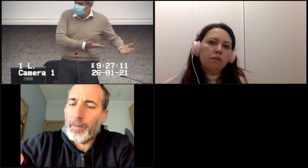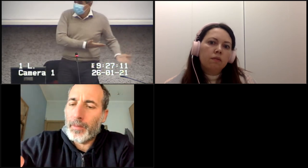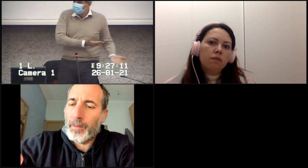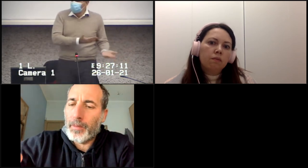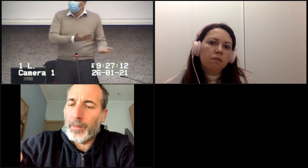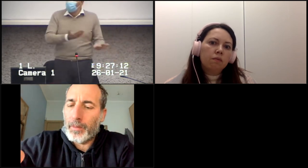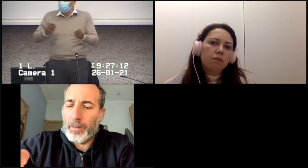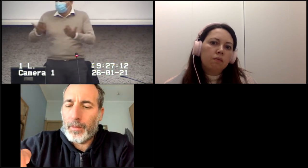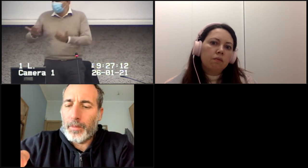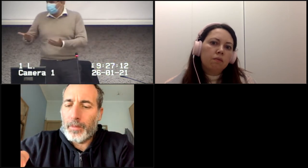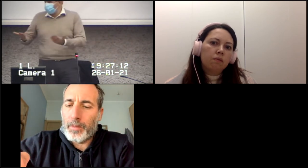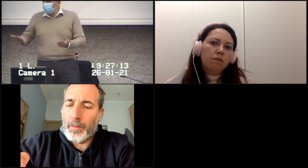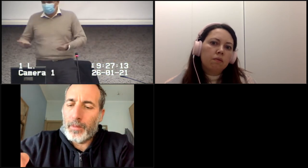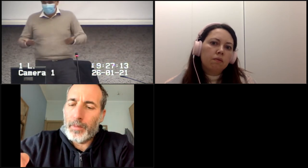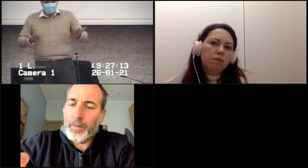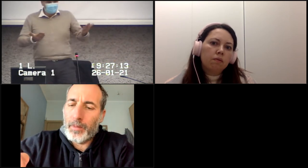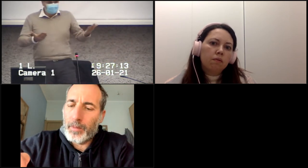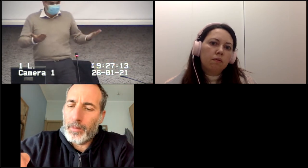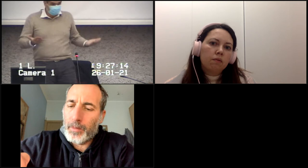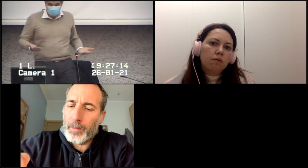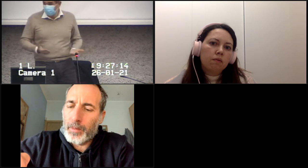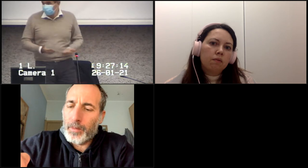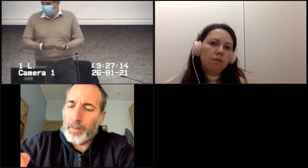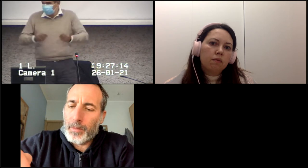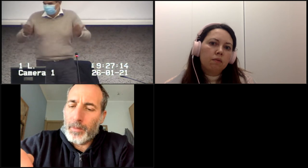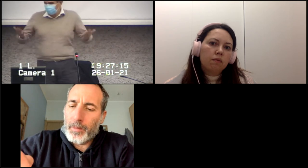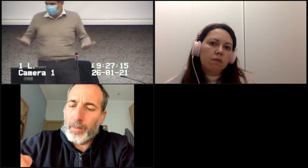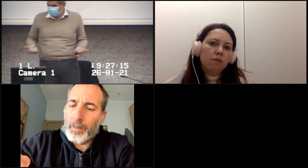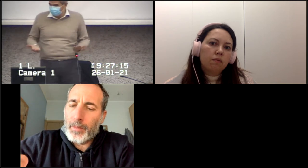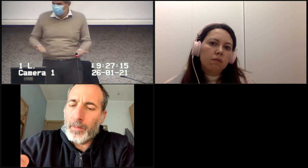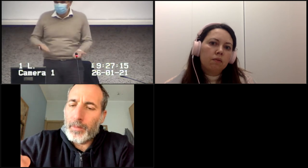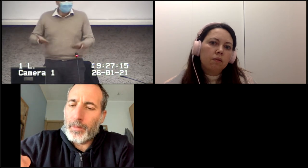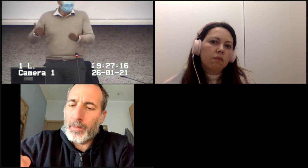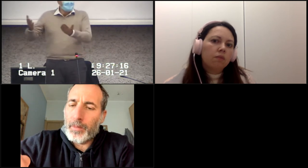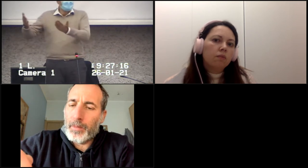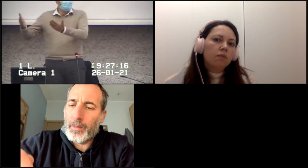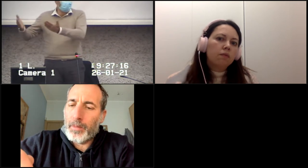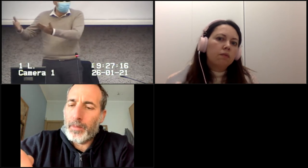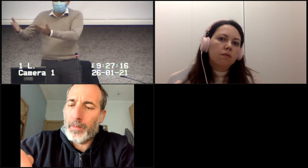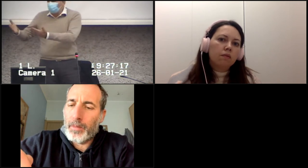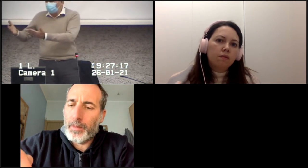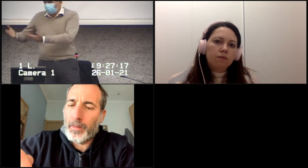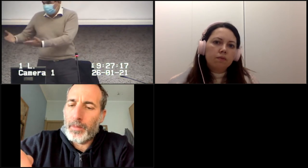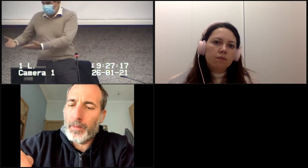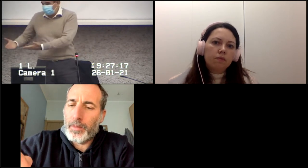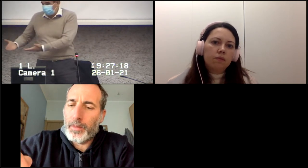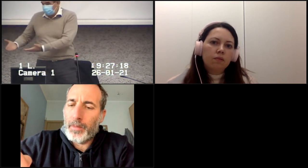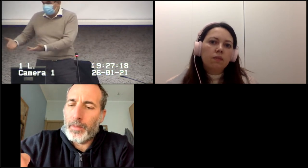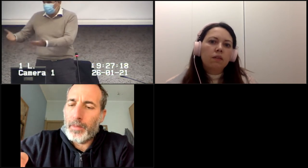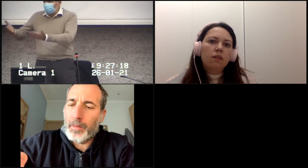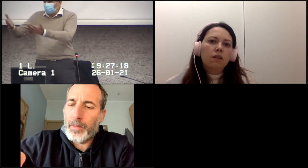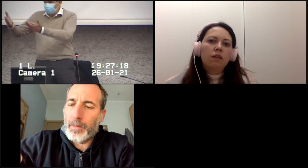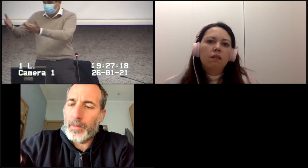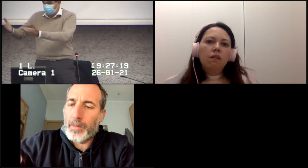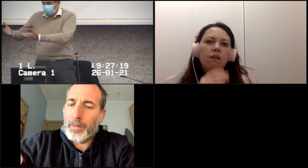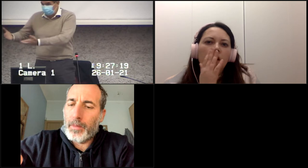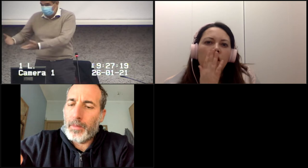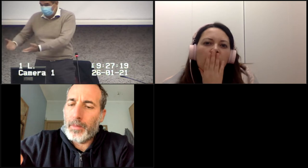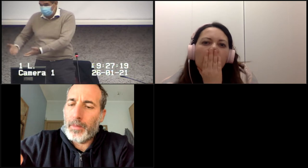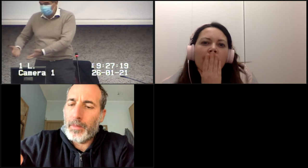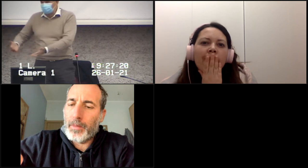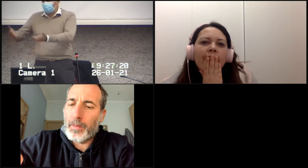investimenti, perché ovviamente, come ormai credo sappiate tutti, non possiamo fare investimenti, quindi non possiamo